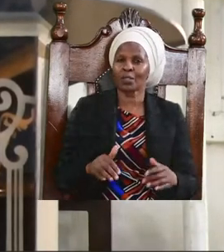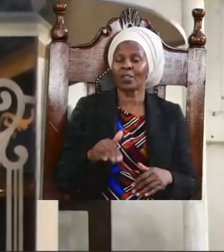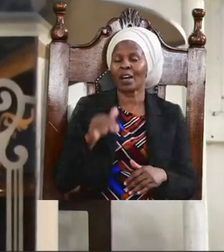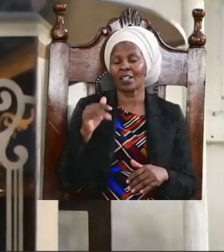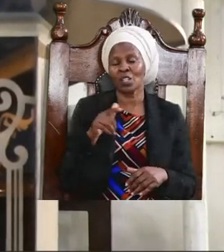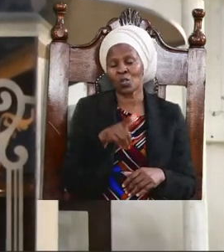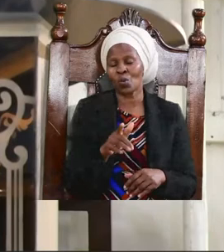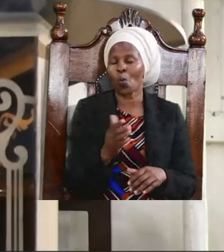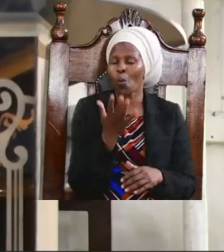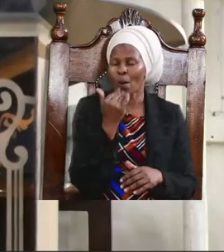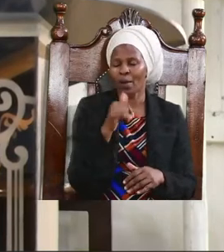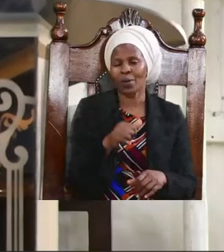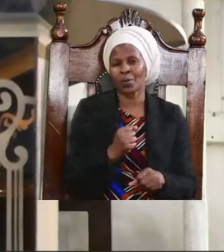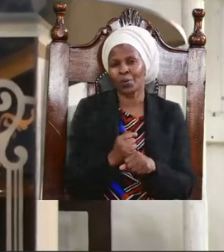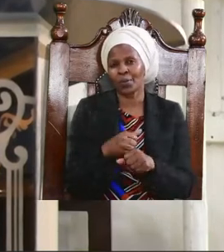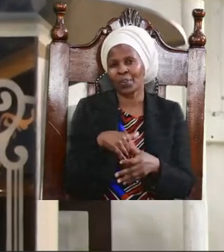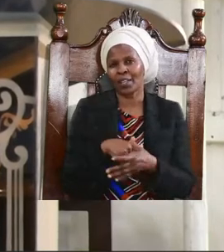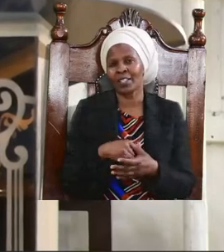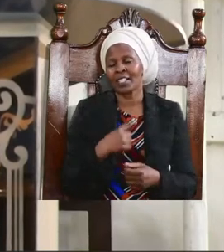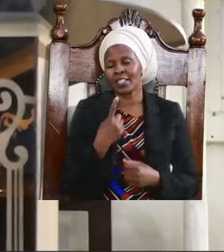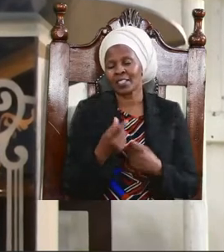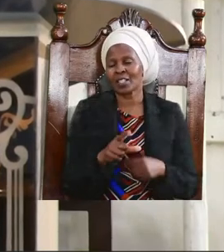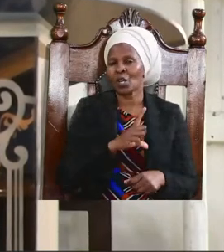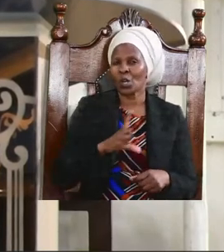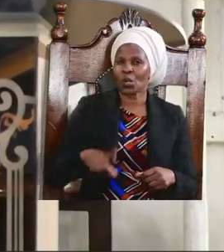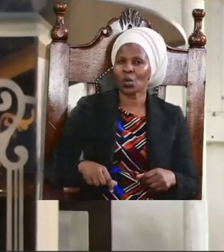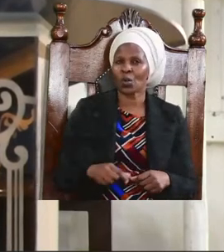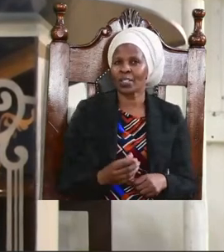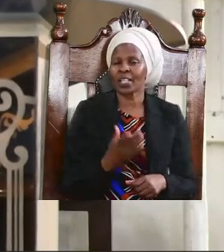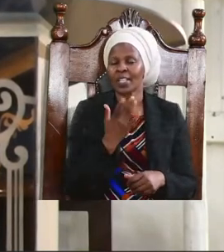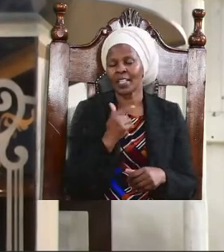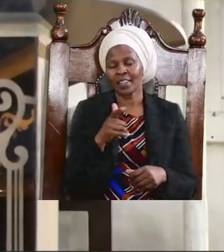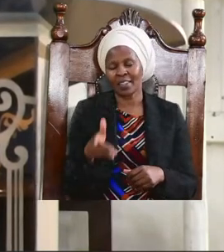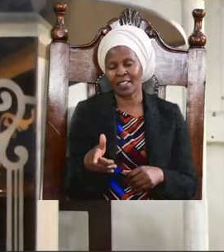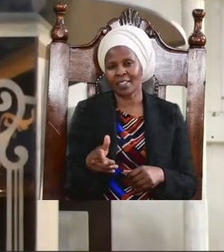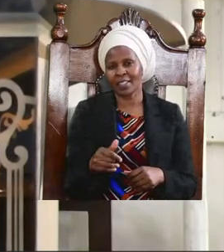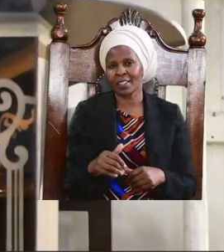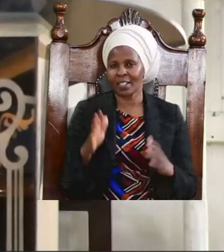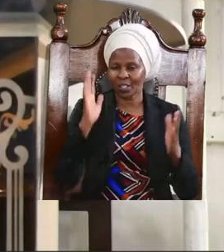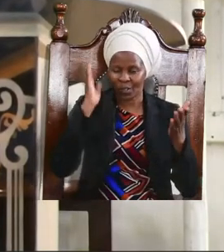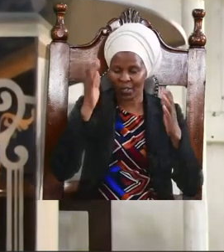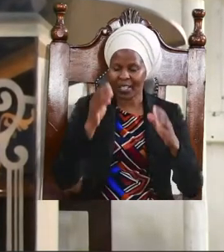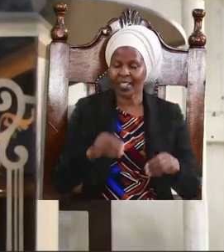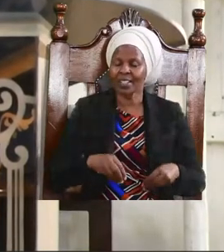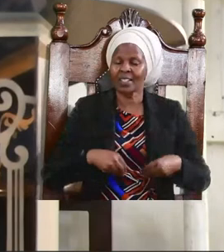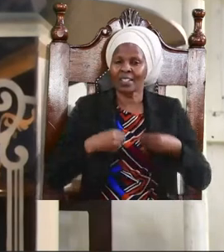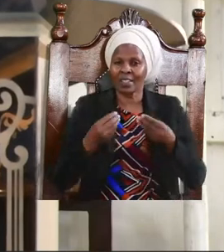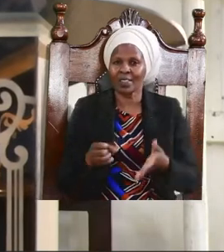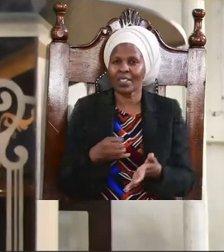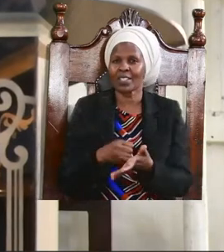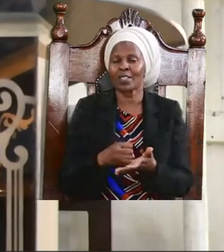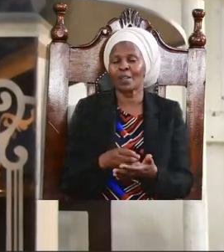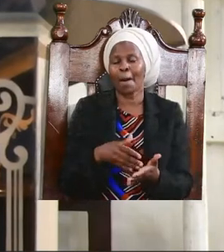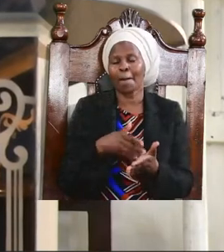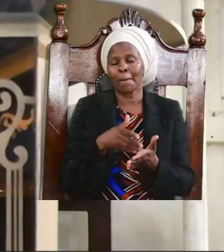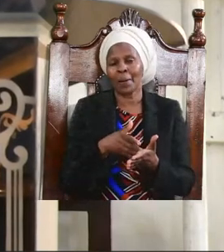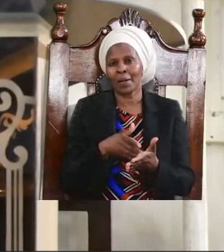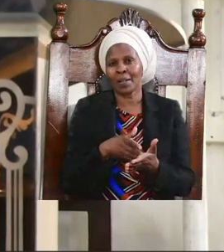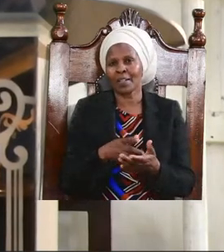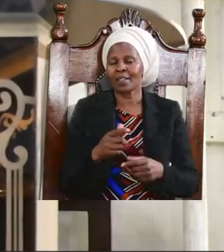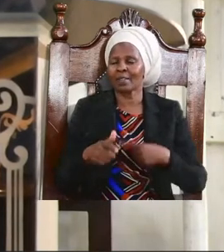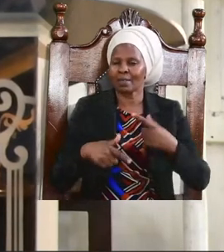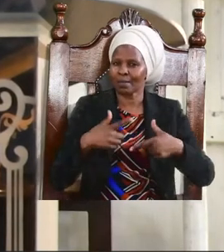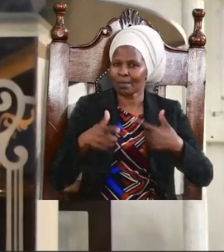hivi? Semeni, Bwana anamhitaji, na mara atamrudisha tena hapa. Wakaenda